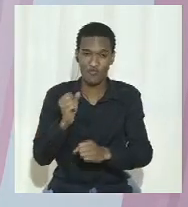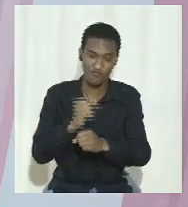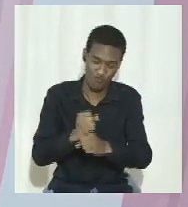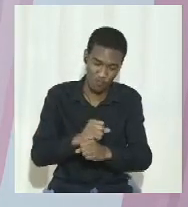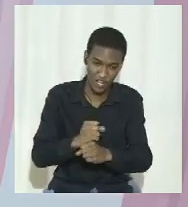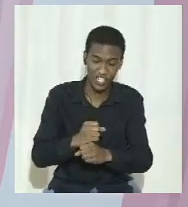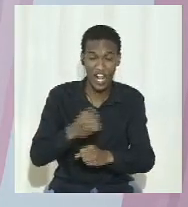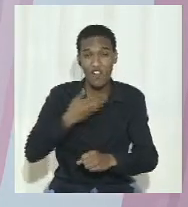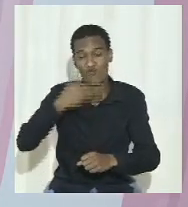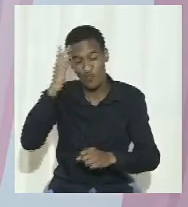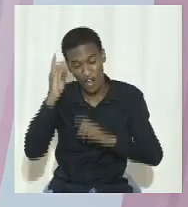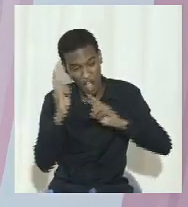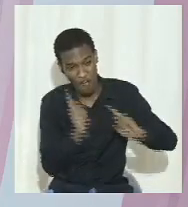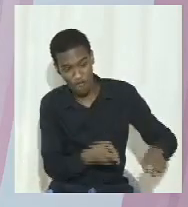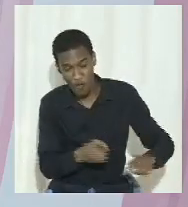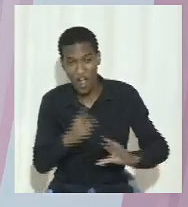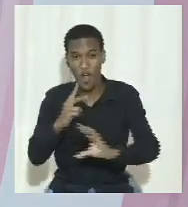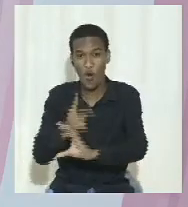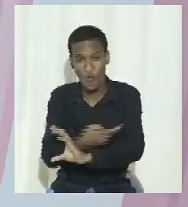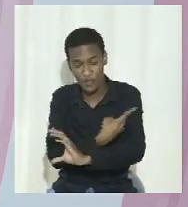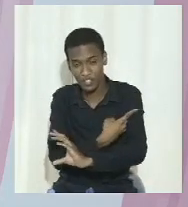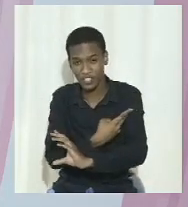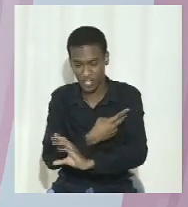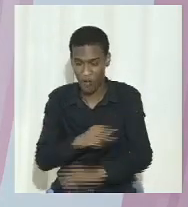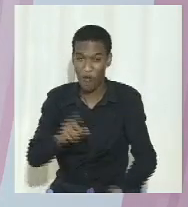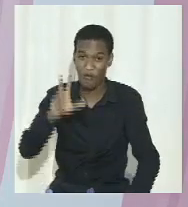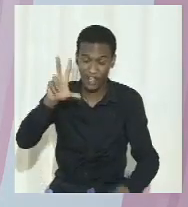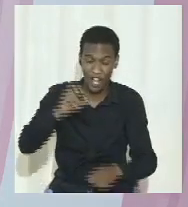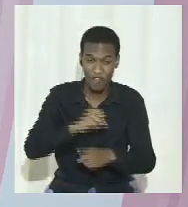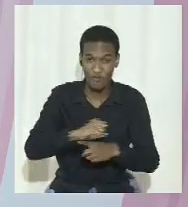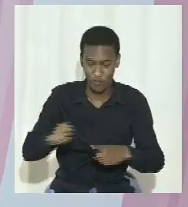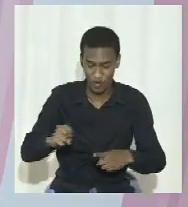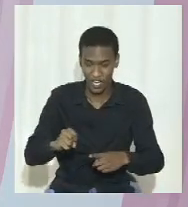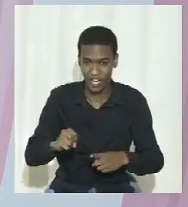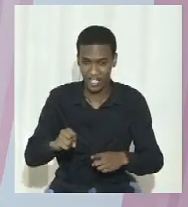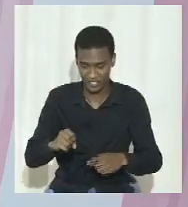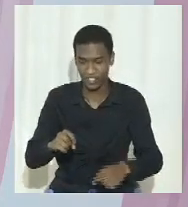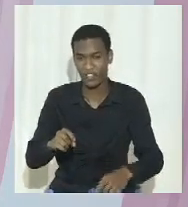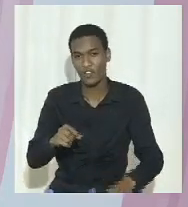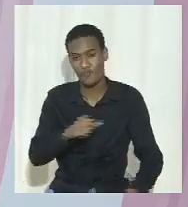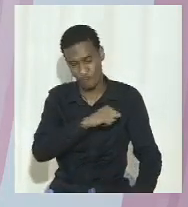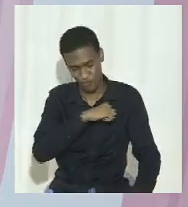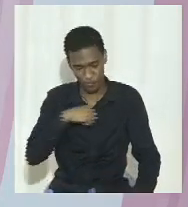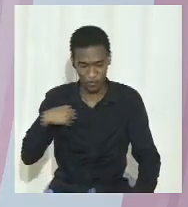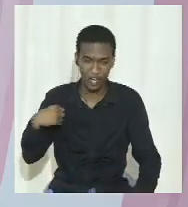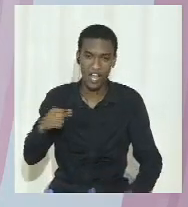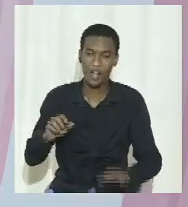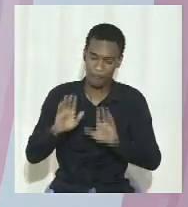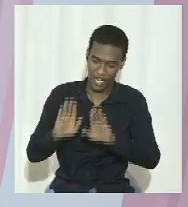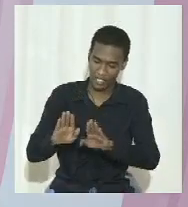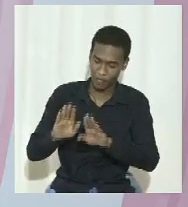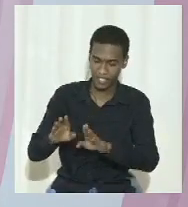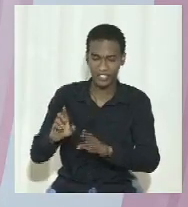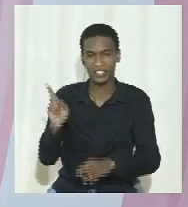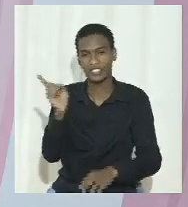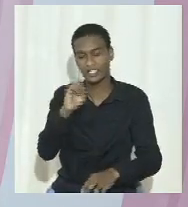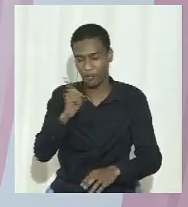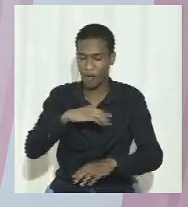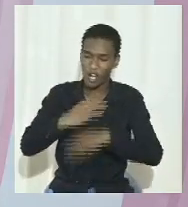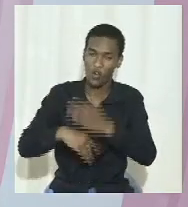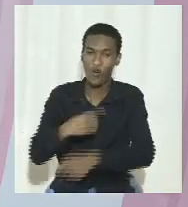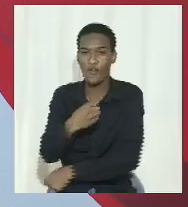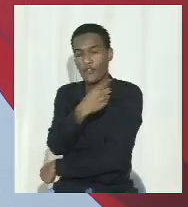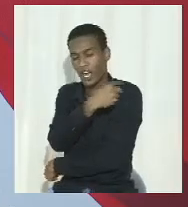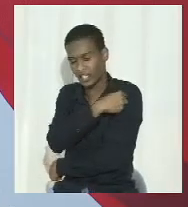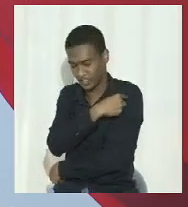izany tsimokaretina izany tao anatin'ny 3 volana dia mbola tsy tokony manao ilay vaksiny. Izay izany ilay tranga tsy